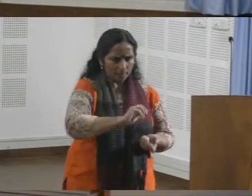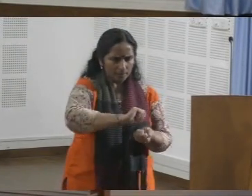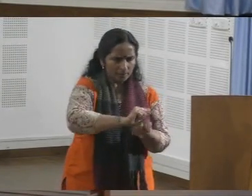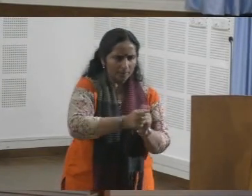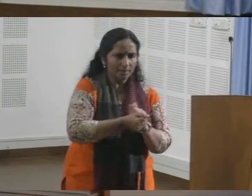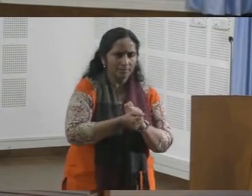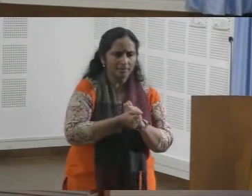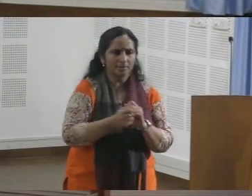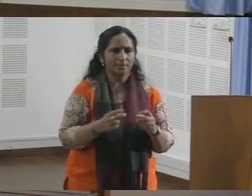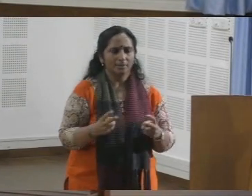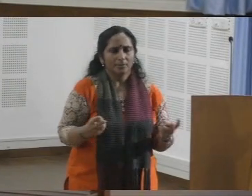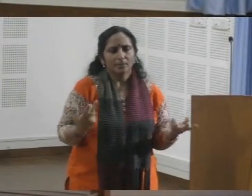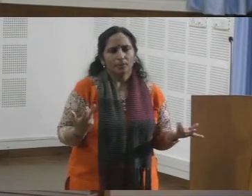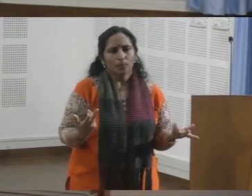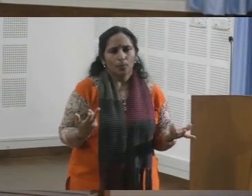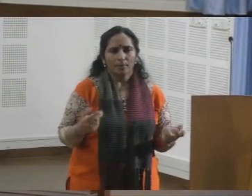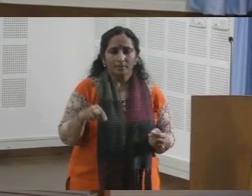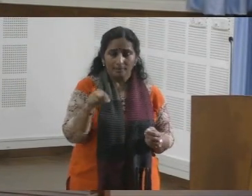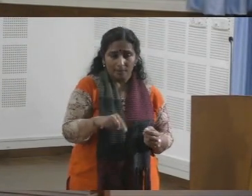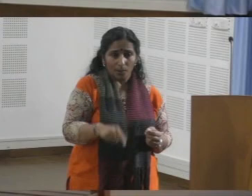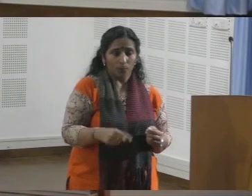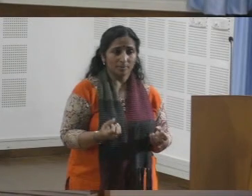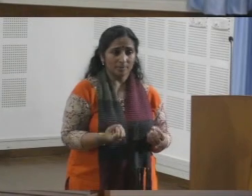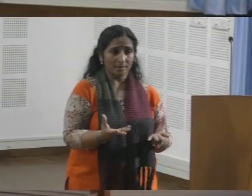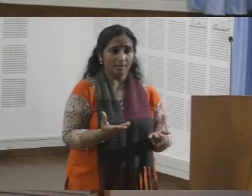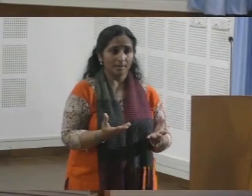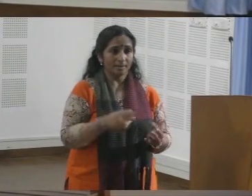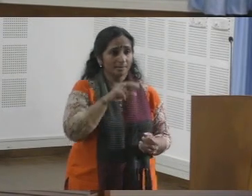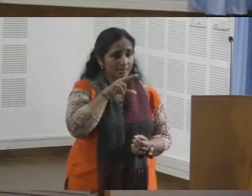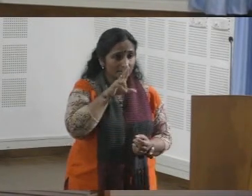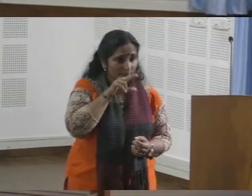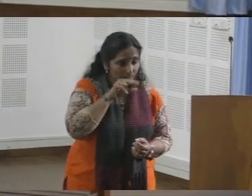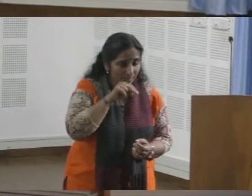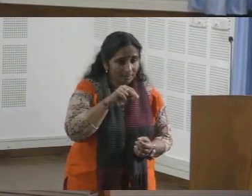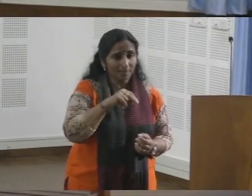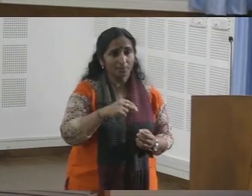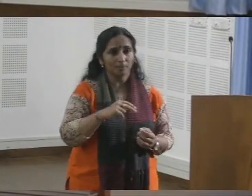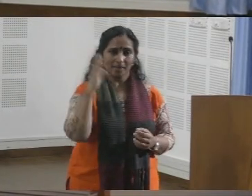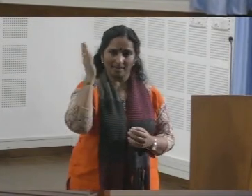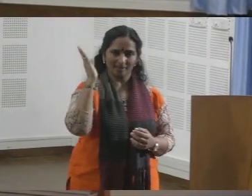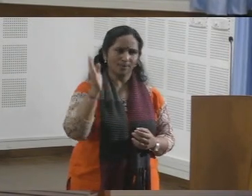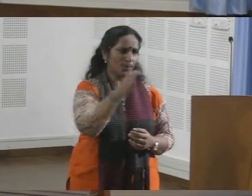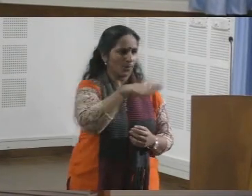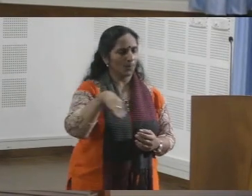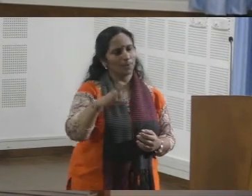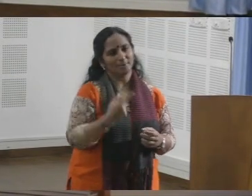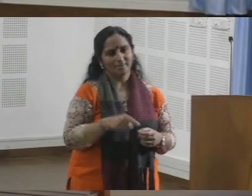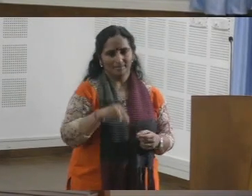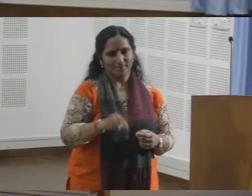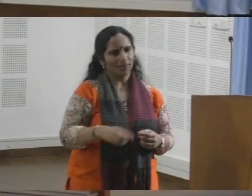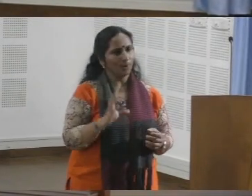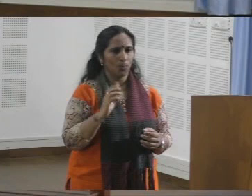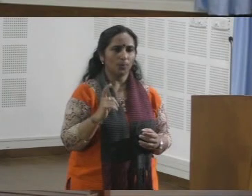കരച്ചിലും ഒക്കെ ഉണ്ടായിരുന്നു. ഇപ്പോഴാണ് ഇങ്ങനെ സംസാരിക്കാനും ഇങ്ങനെയൊക്കെ പ്രസൻറ്റ് ചെയ്യാനും ഒക്കെ. പക്ഷേ ഞാനും അങ്ങനെയൊക്കെ തന്നെയായിരുന്നു. അത് ഒരു സ്റ്റേജ്. ഈ ഒരു